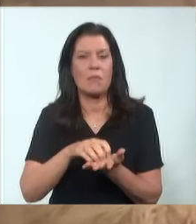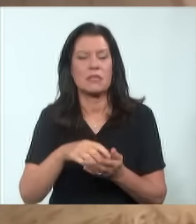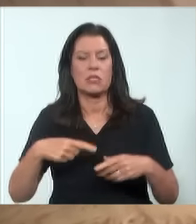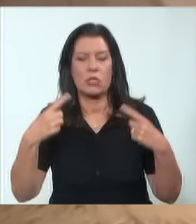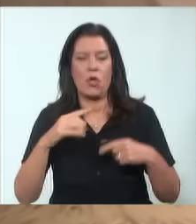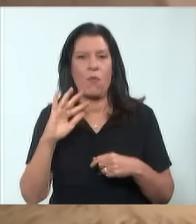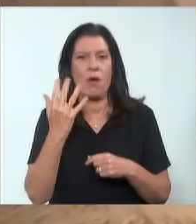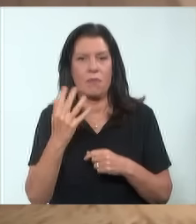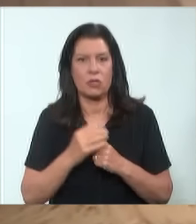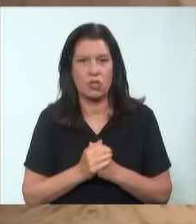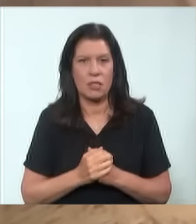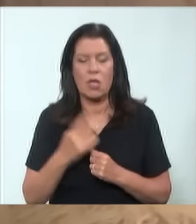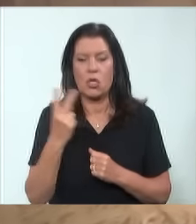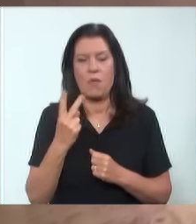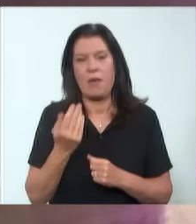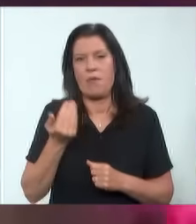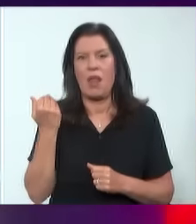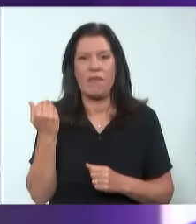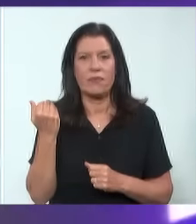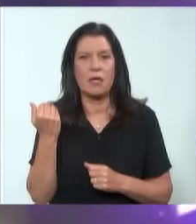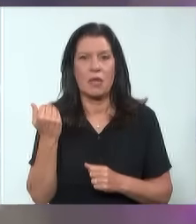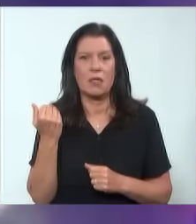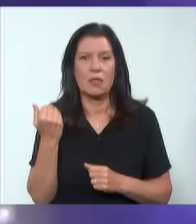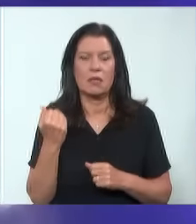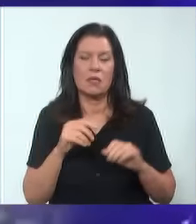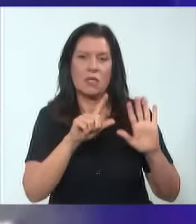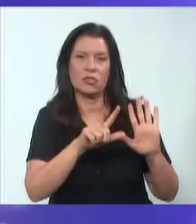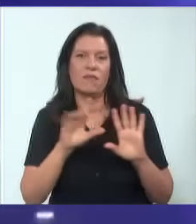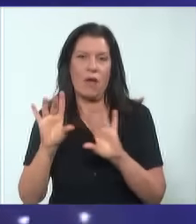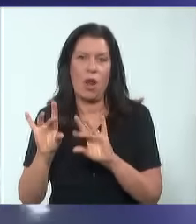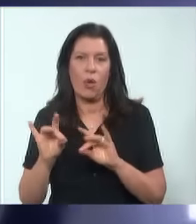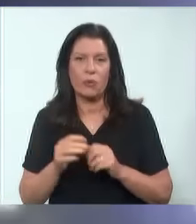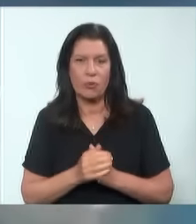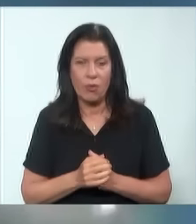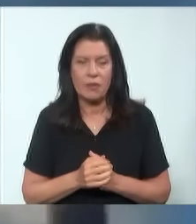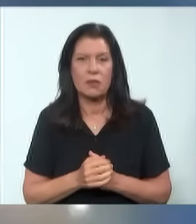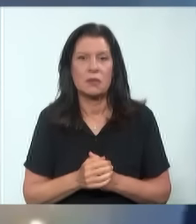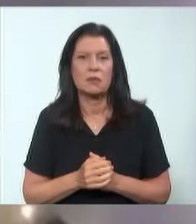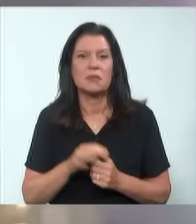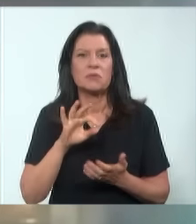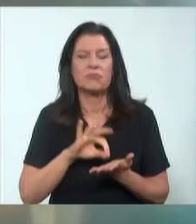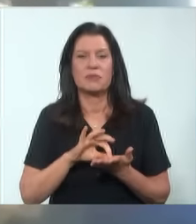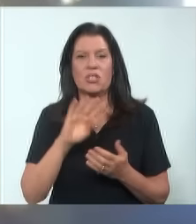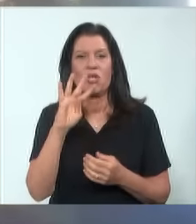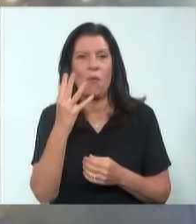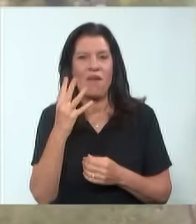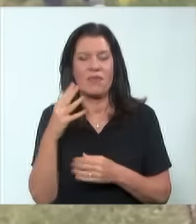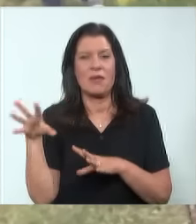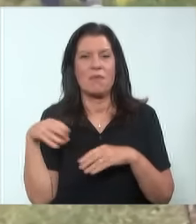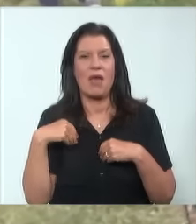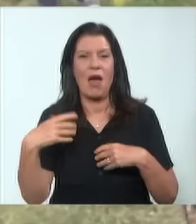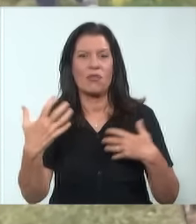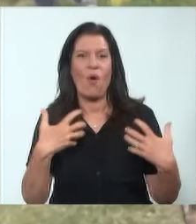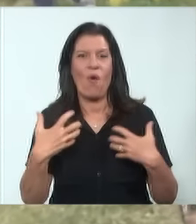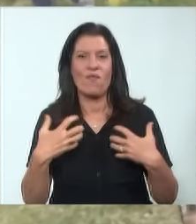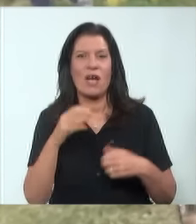יומיים לפני לפני השבעה באוקטובר. היינו ביום רביעי בהופעה של ברונו מארס,